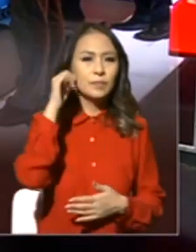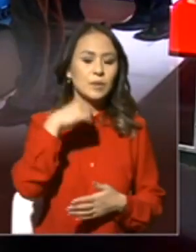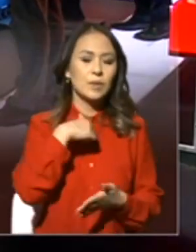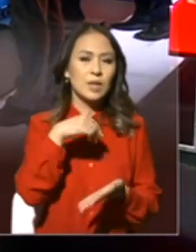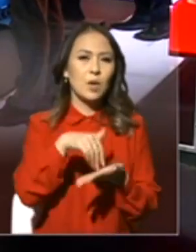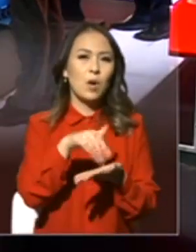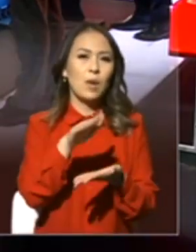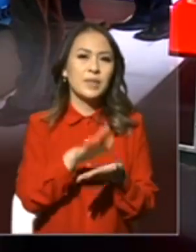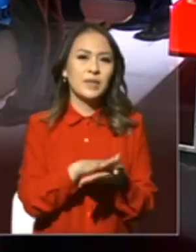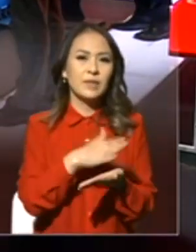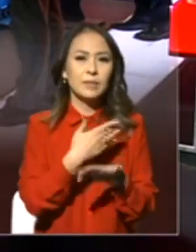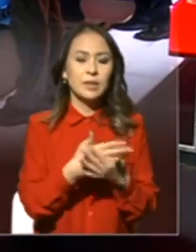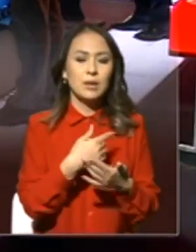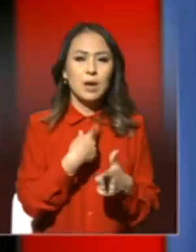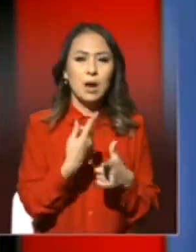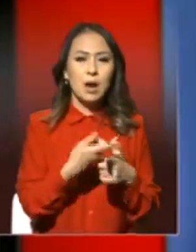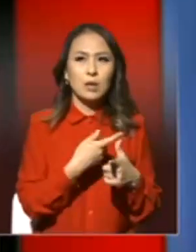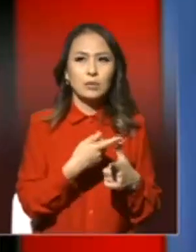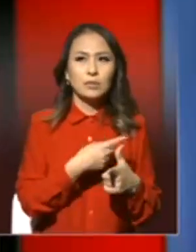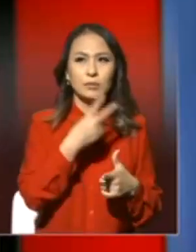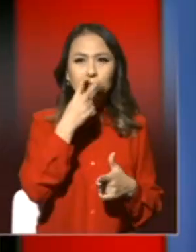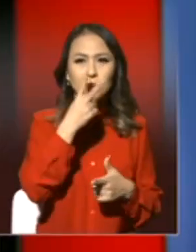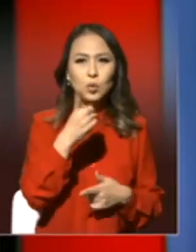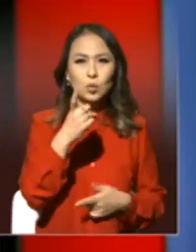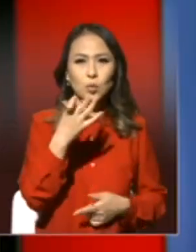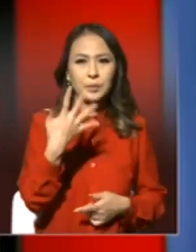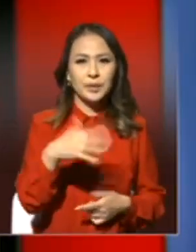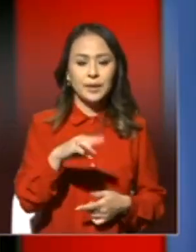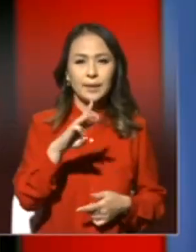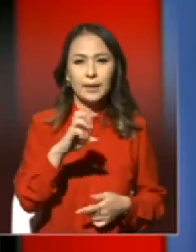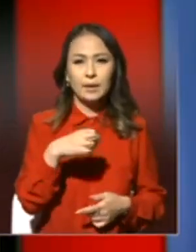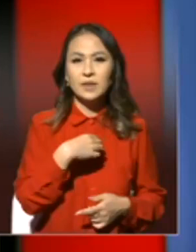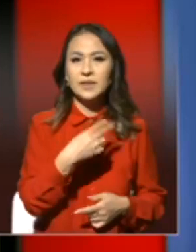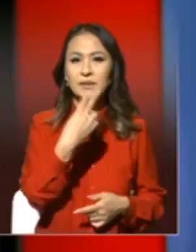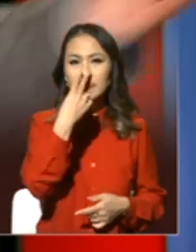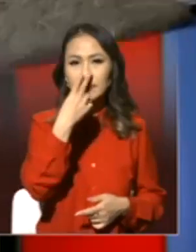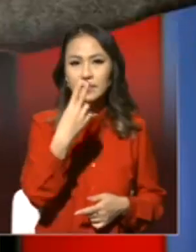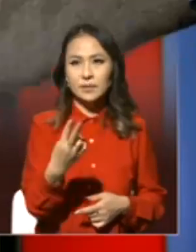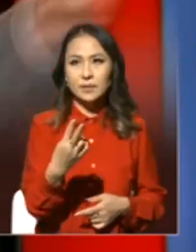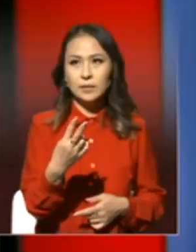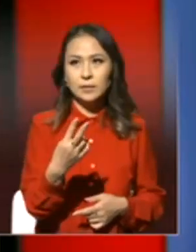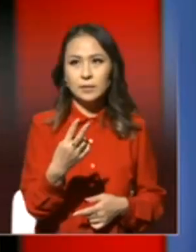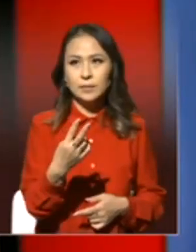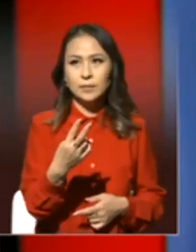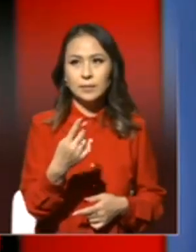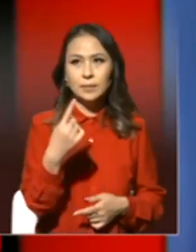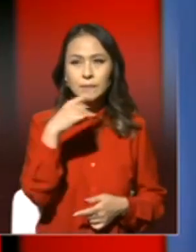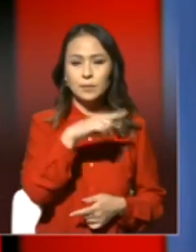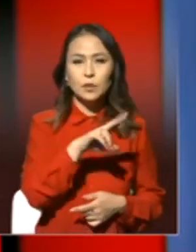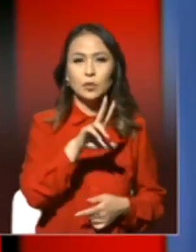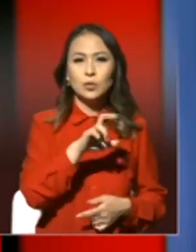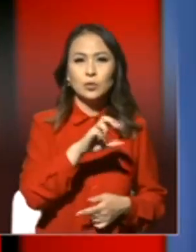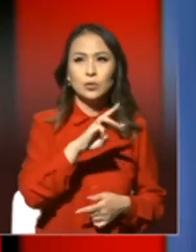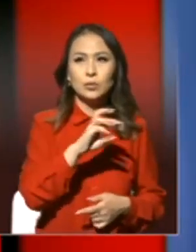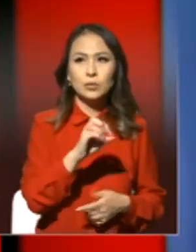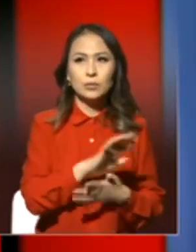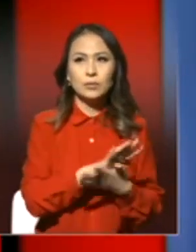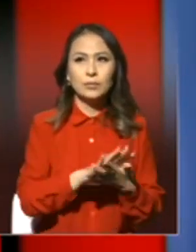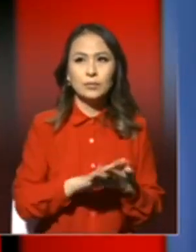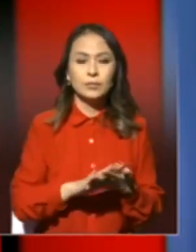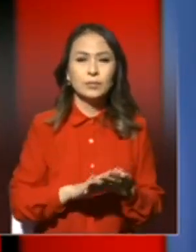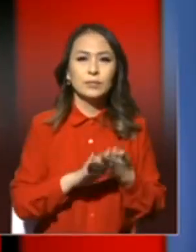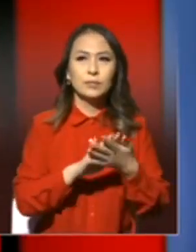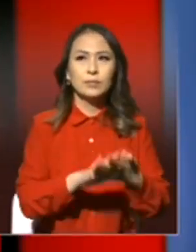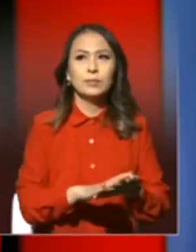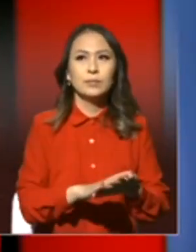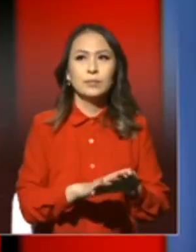болдым. Мысалы, картоптың бағасын, мысалы, 150 теңгеден көтерме сатып жатқанын көрдім. Мына жерде не себептен 300 теңгеден сатылып жатыр деп шағым түсірсе? Кімге шағым